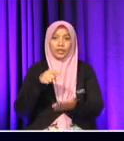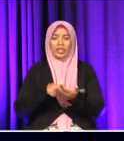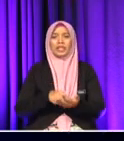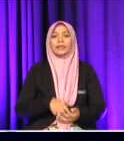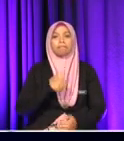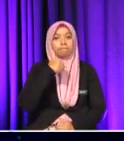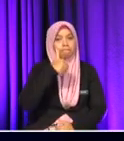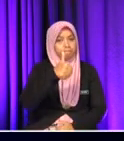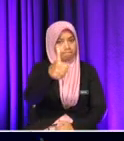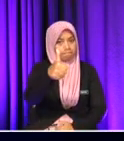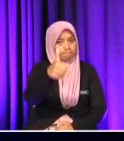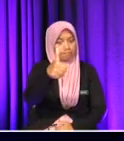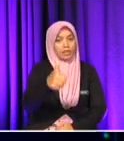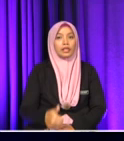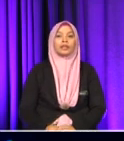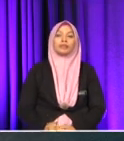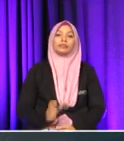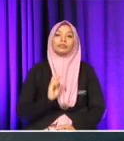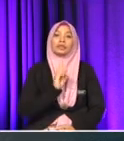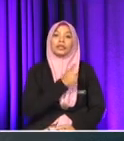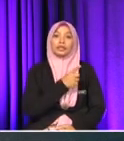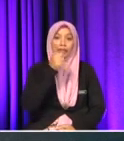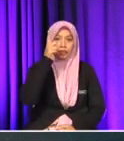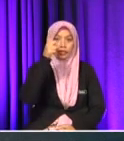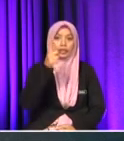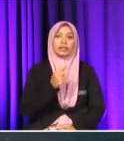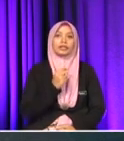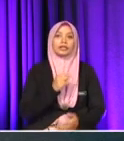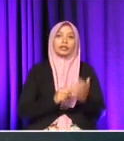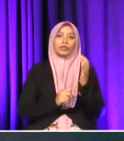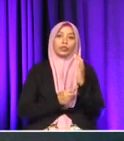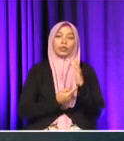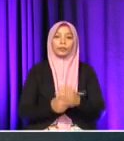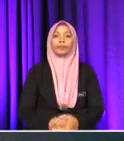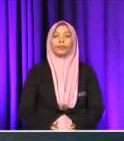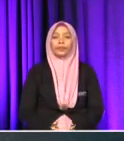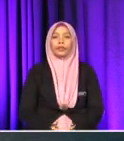jadi kita SMA kepada jawabannya yang contoh yang saya berikan